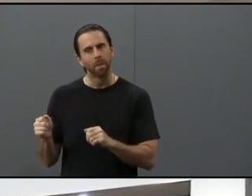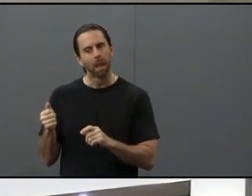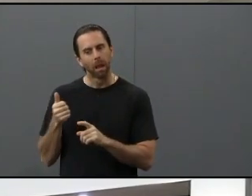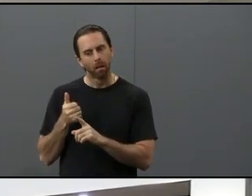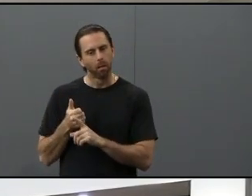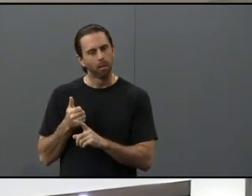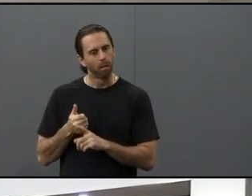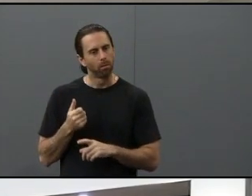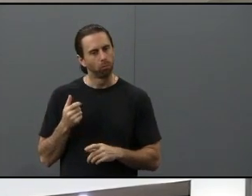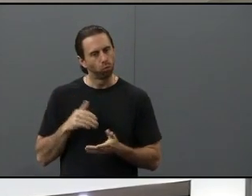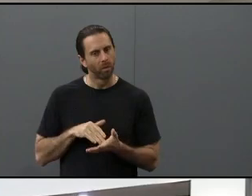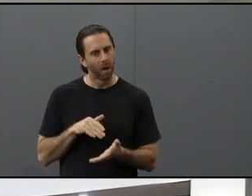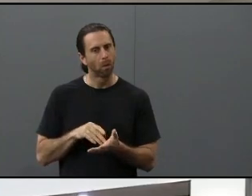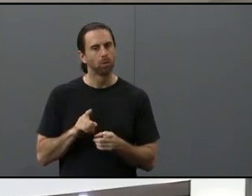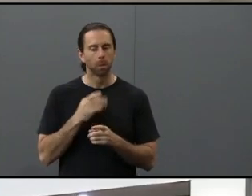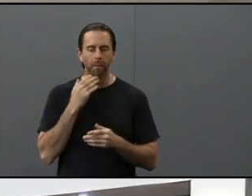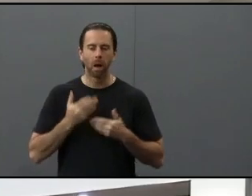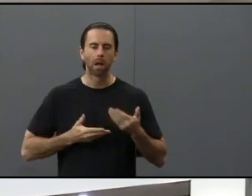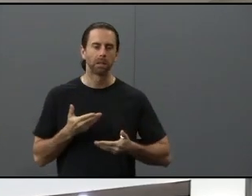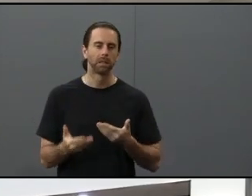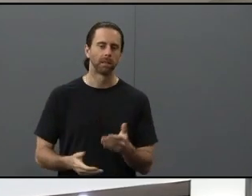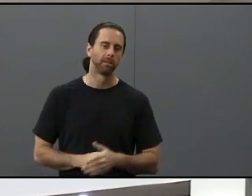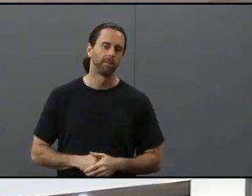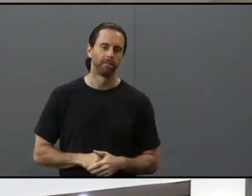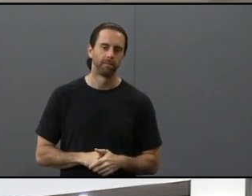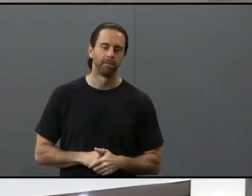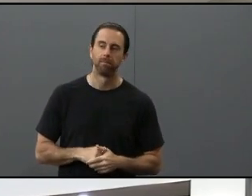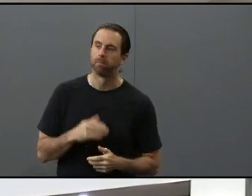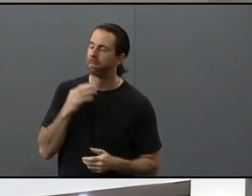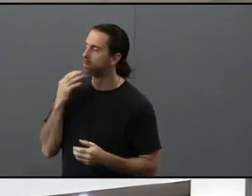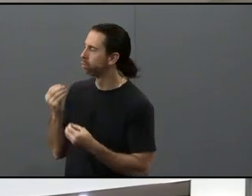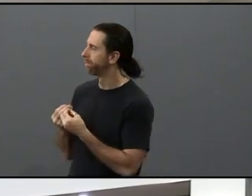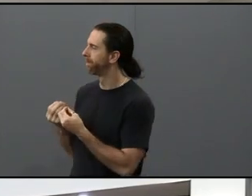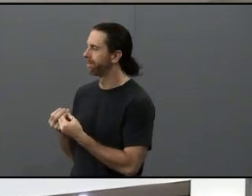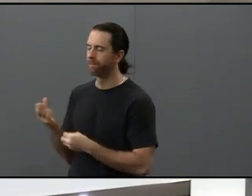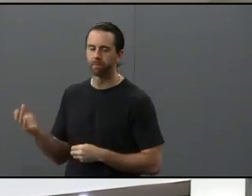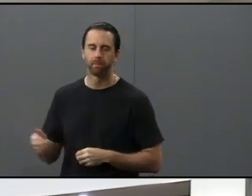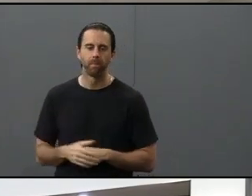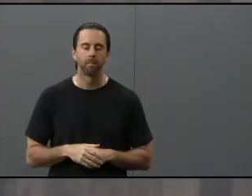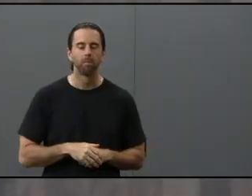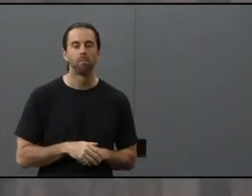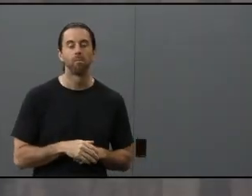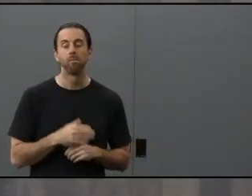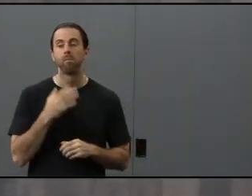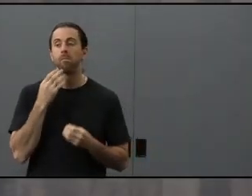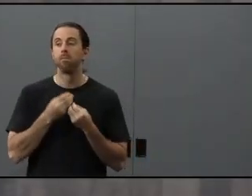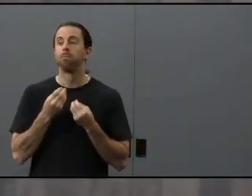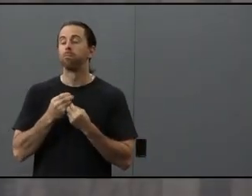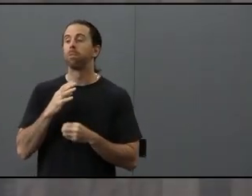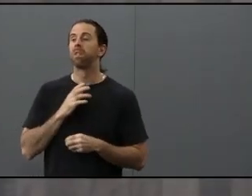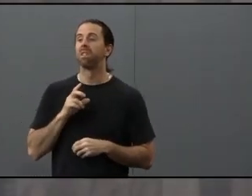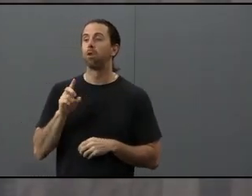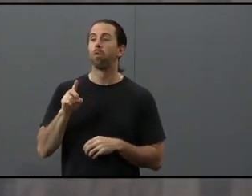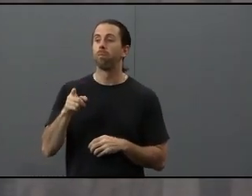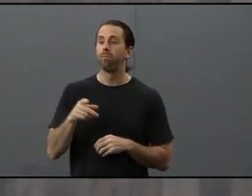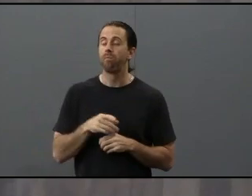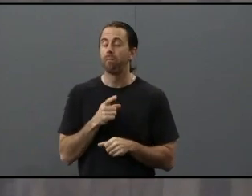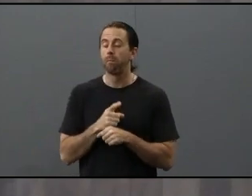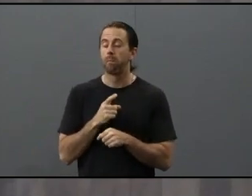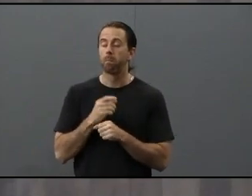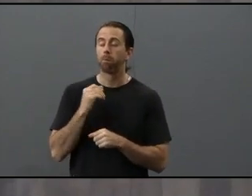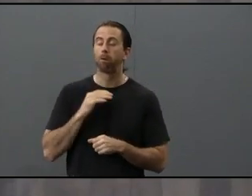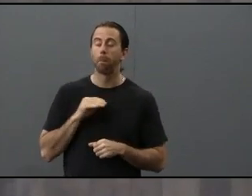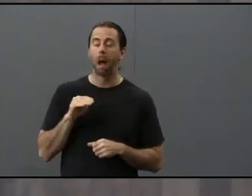temps et sa bienveillance on le reconnaît ouais merci beaucoup merci beaucoup madame Dian effectivement monsieur